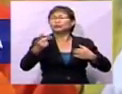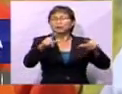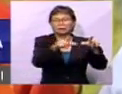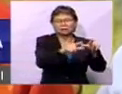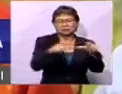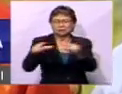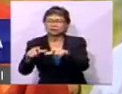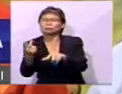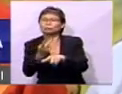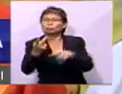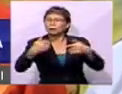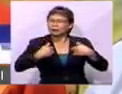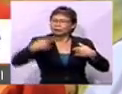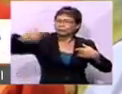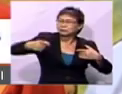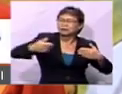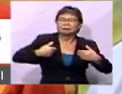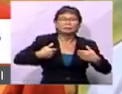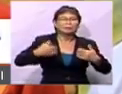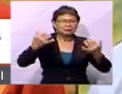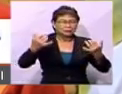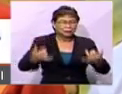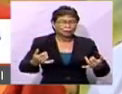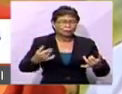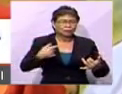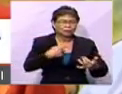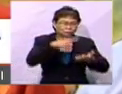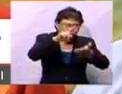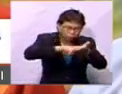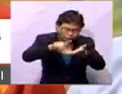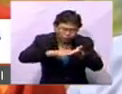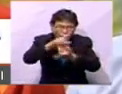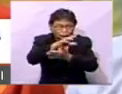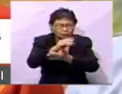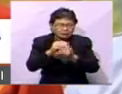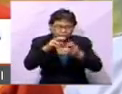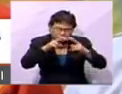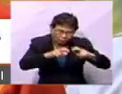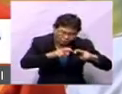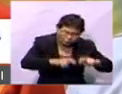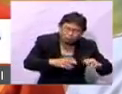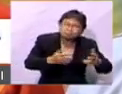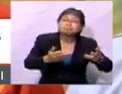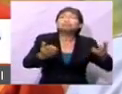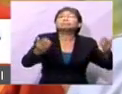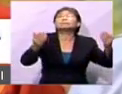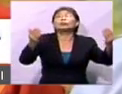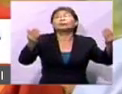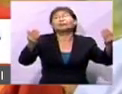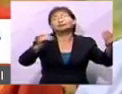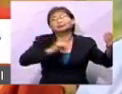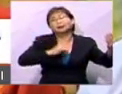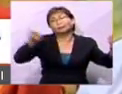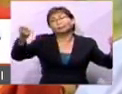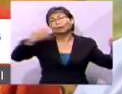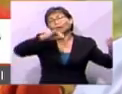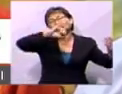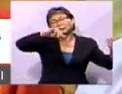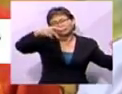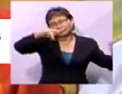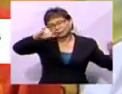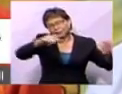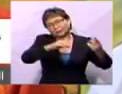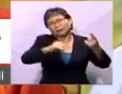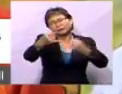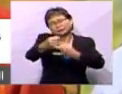pilot. Jadi ini sedang diteliti dan diperhalusi dan insyaAllah saya dipahamkan JPJ dan